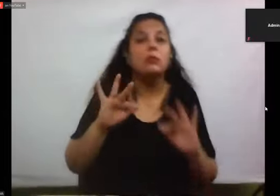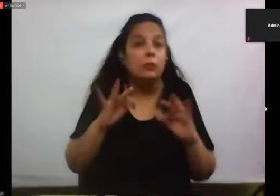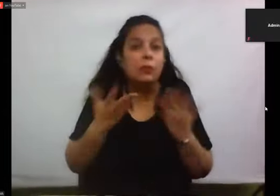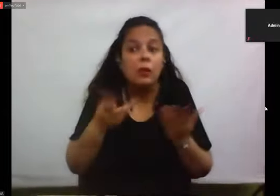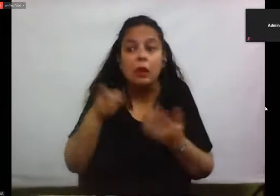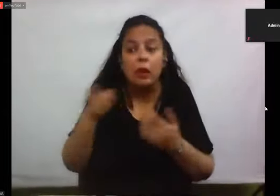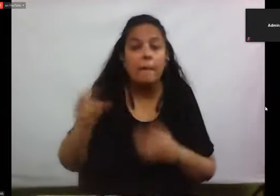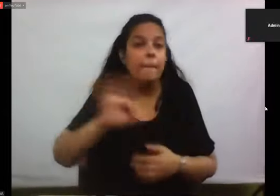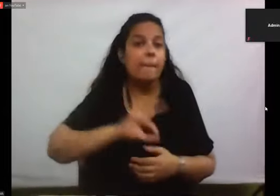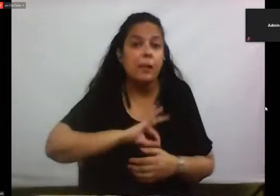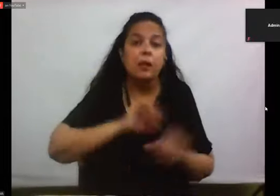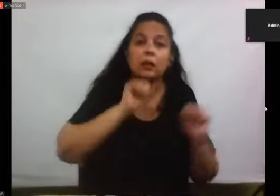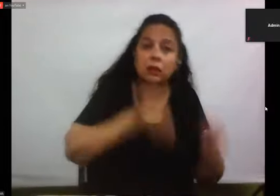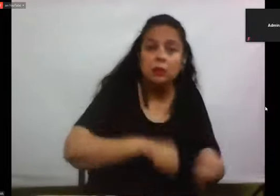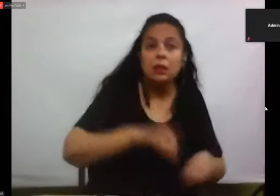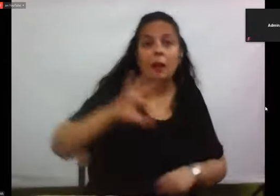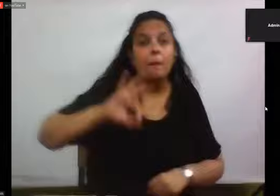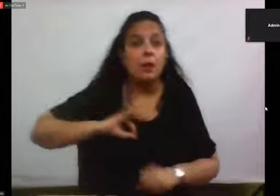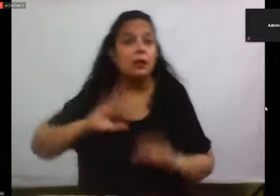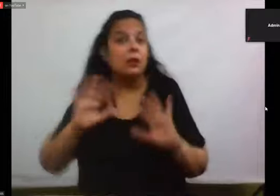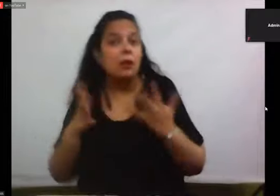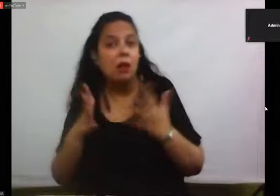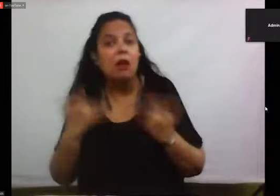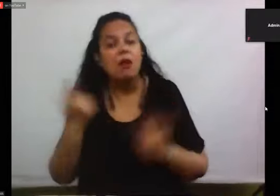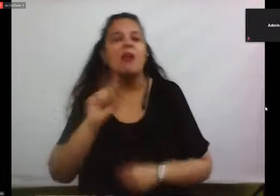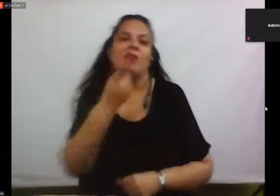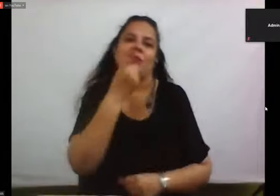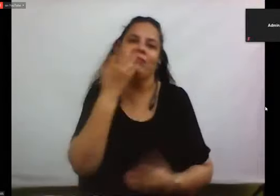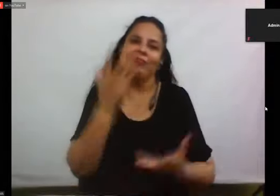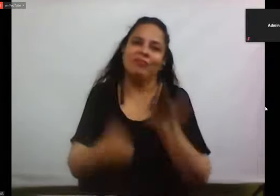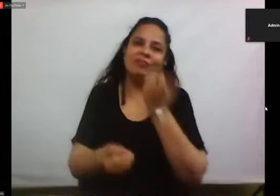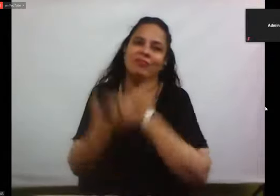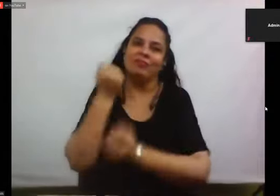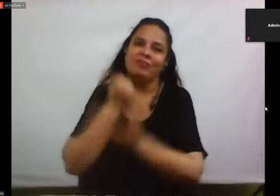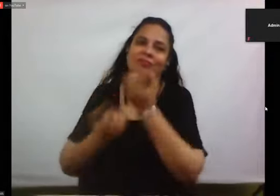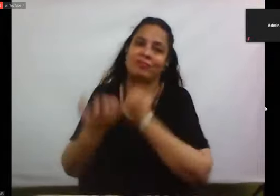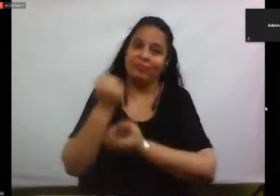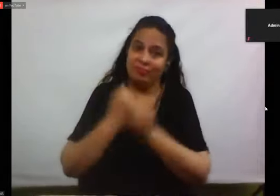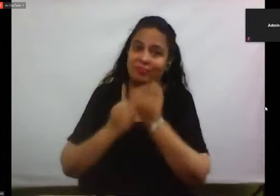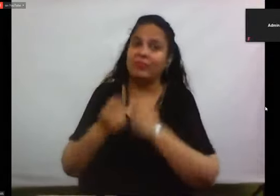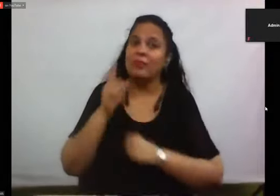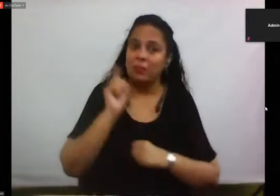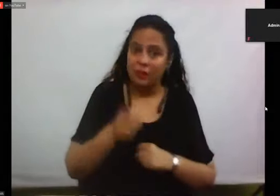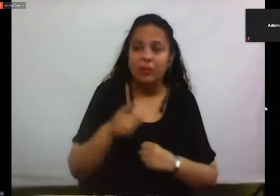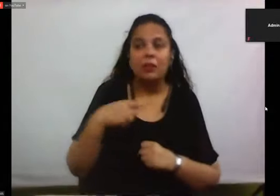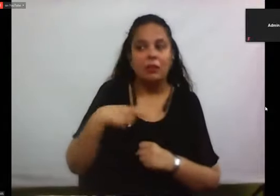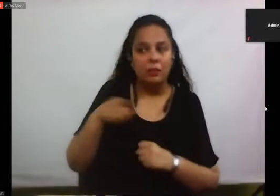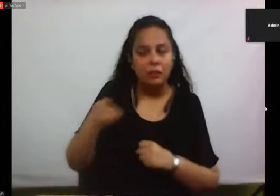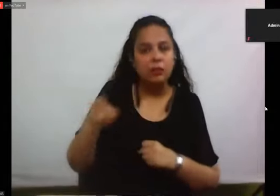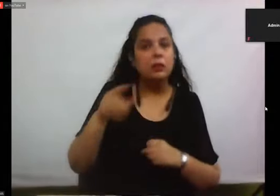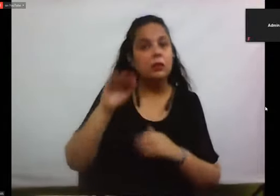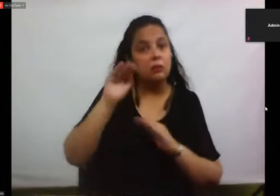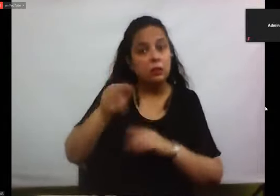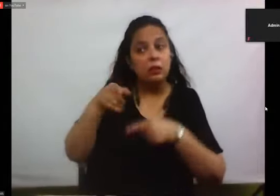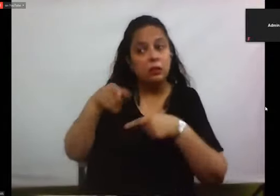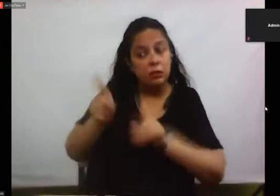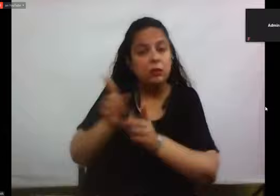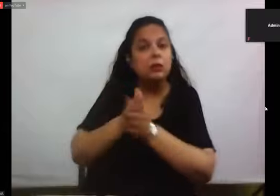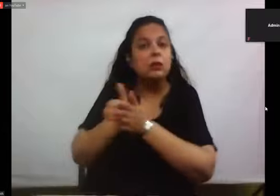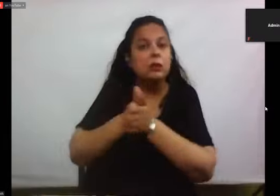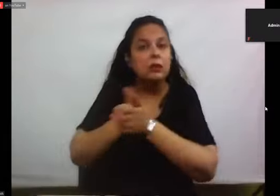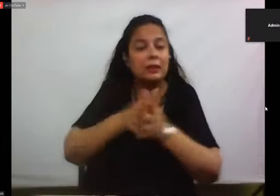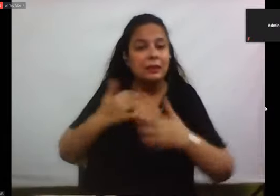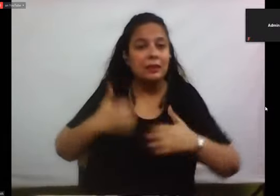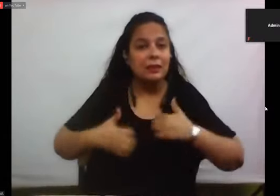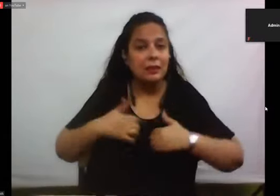उसको पसंद है, क्या ना पसंद है, उसका हम कहते हैं ना टेक द चाइल्ड लीड, उसको लेके उसकी पसंद नापसंद